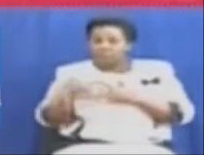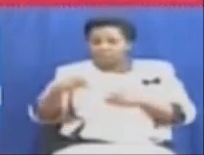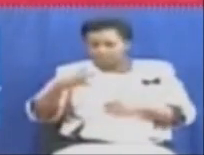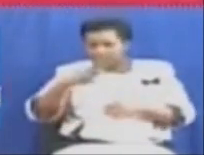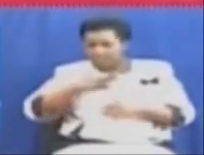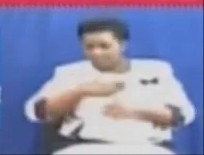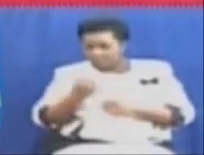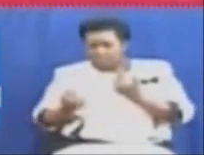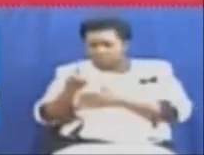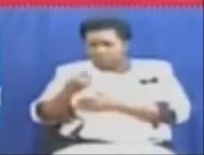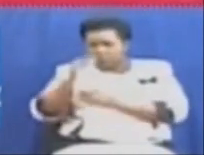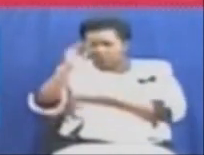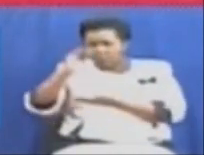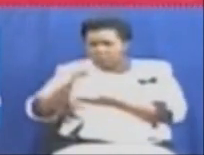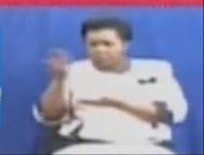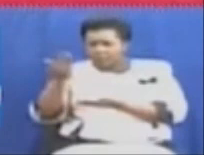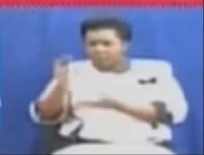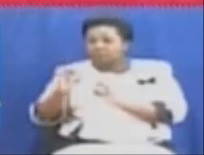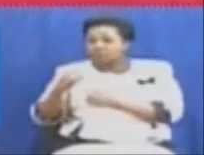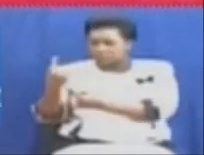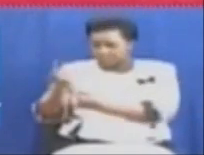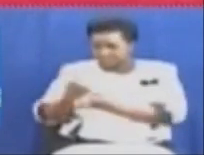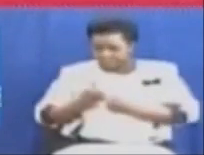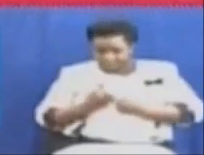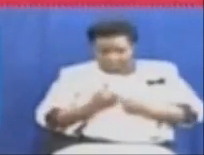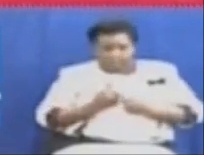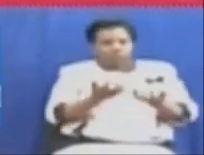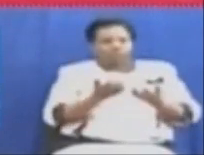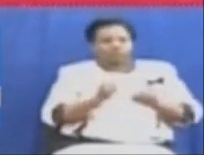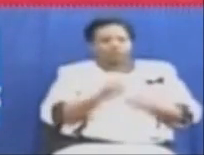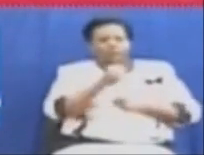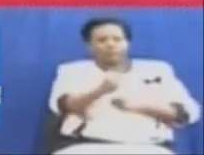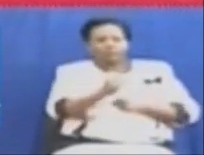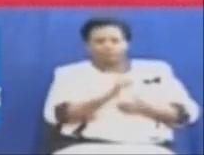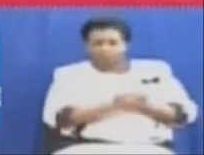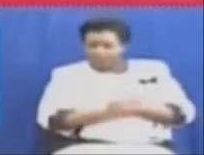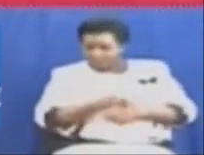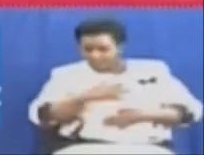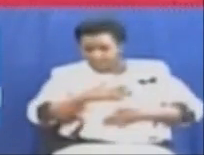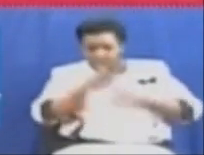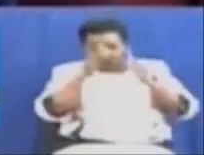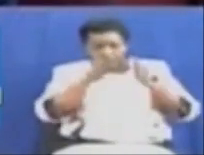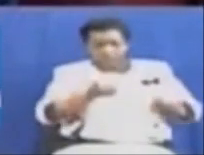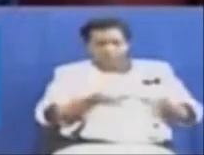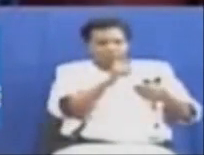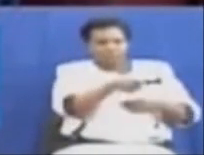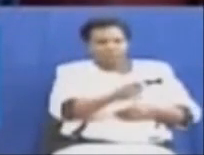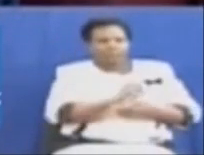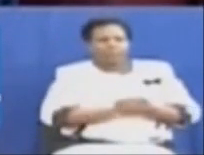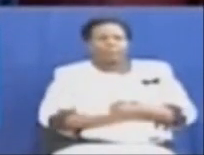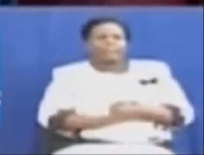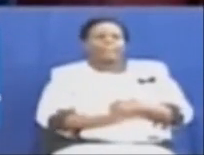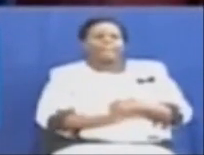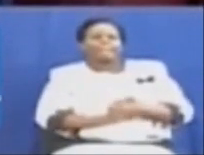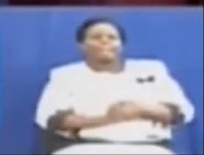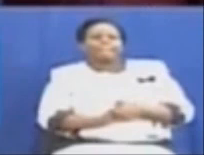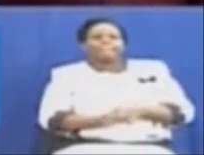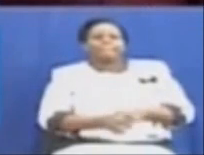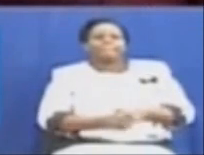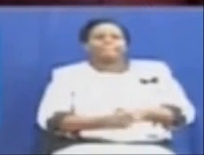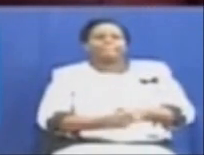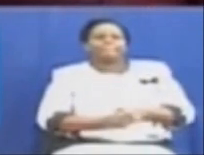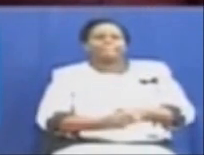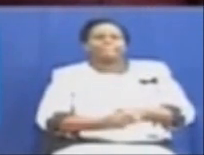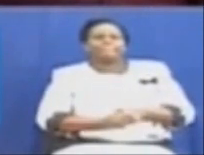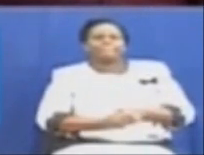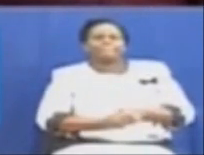inatendeka. Kwenye bajeti ambayo inaendelea sasa, tupitie, je, kipengele hiki kimewekewa katika bajeti yetu? Kama kuna tatizo, bajeti ikifika hapa tuwasiliane ili